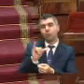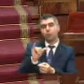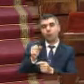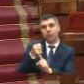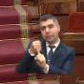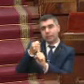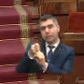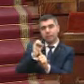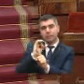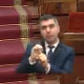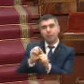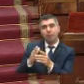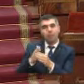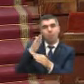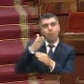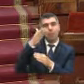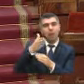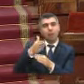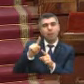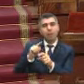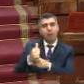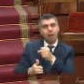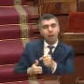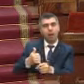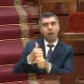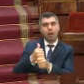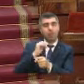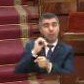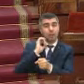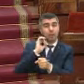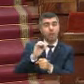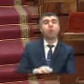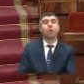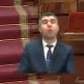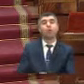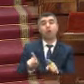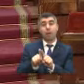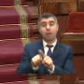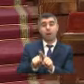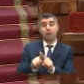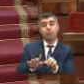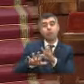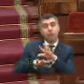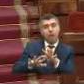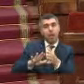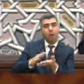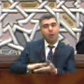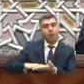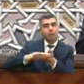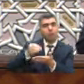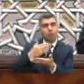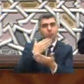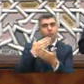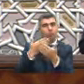الحكومة خلال المرحلة المتبقية من هذه الولاية، خاصة في المجال الاجتماعي، وشكرا.